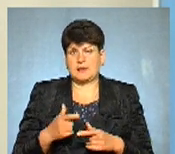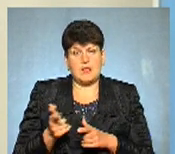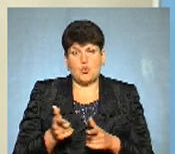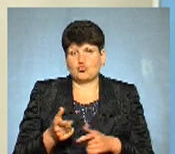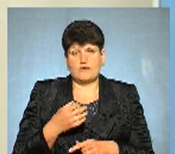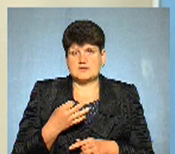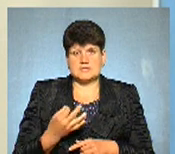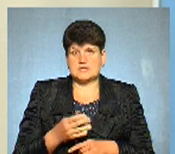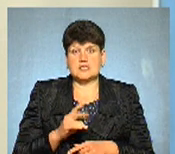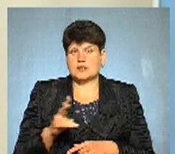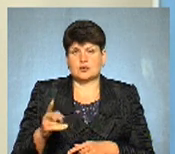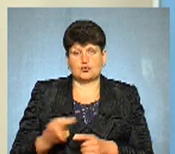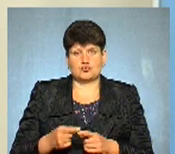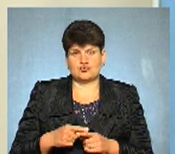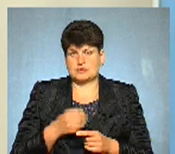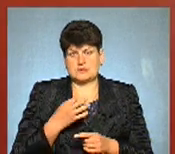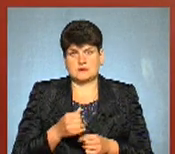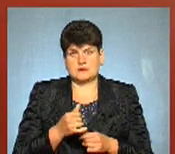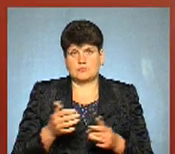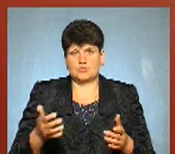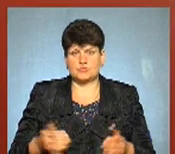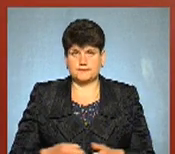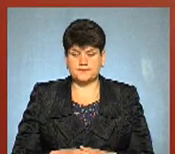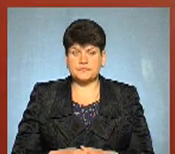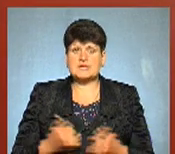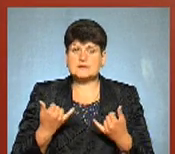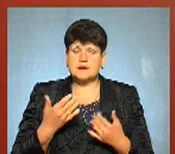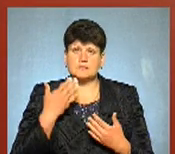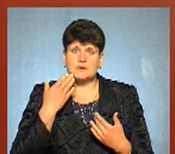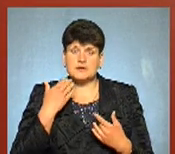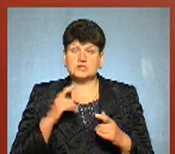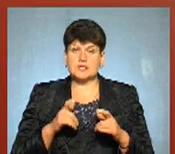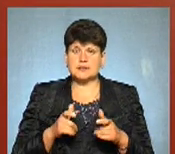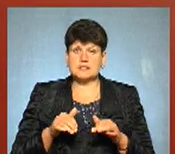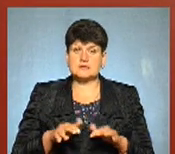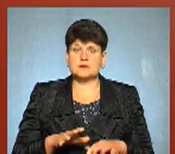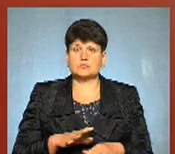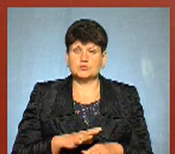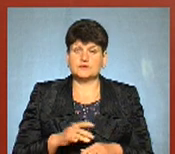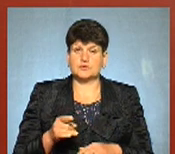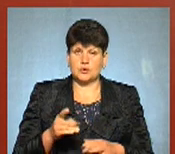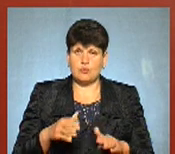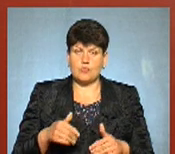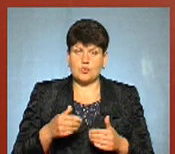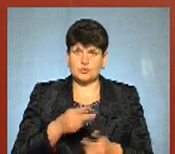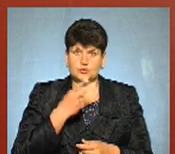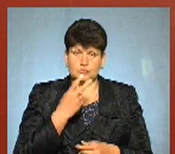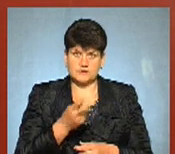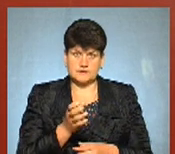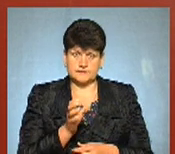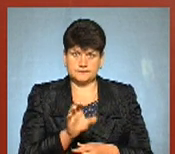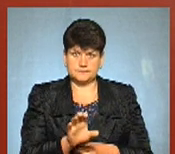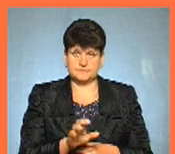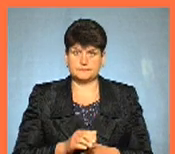сказати, ніхто з вірусологів це ніхто не може стверджувати. Наразі послаблення карантинних заходів відбулися в Тернополі. Пропоную зараз переглянути відеоматеріал,